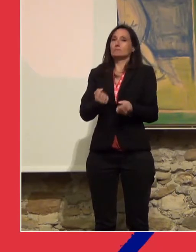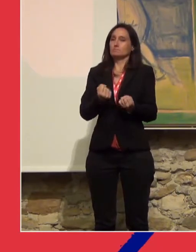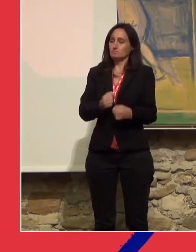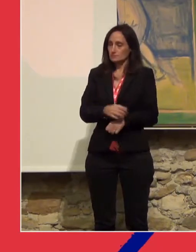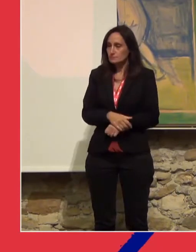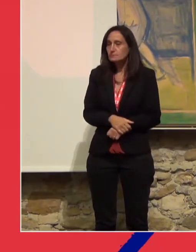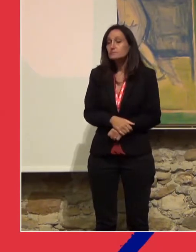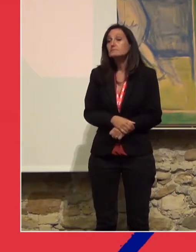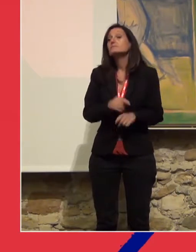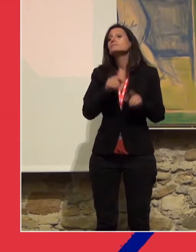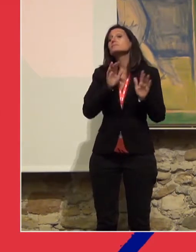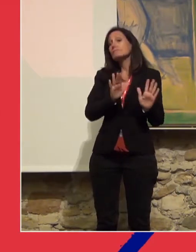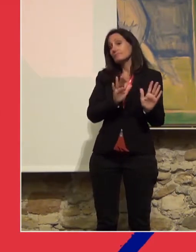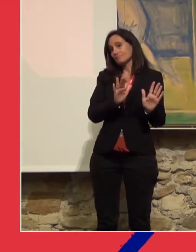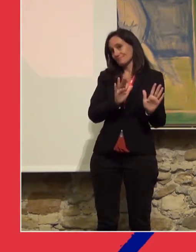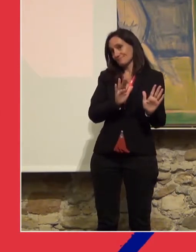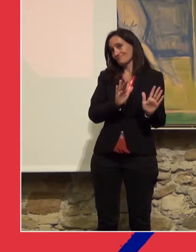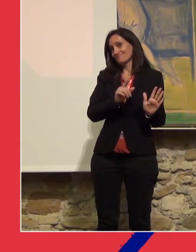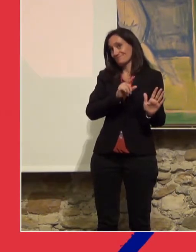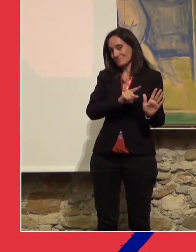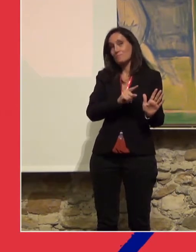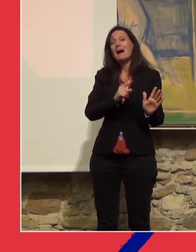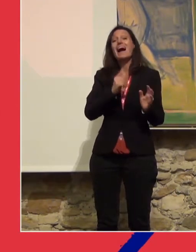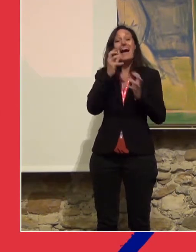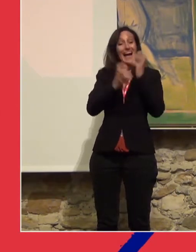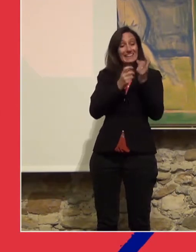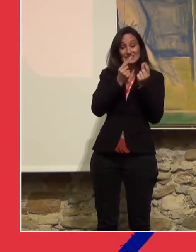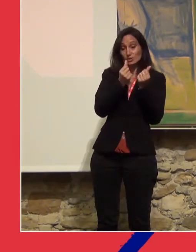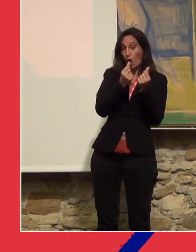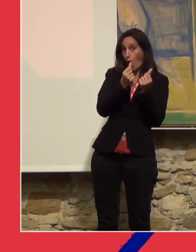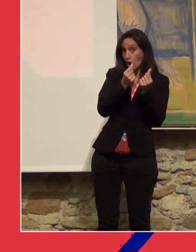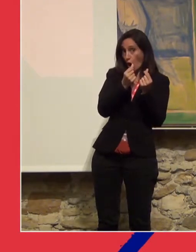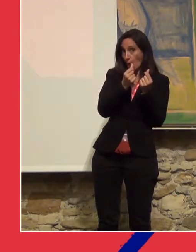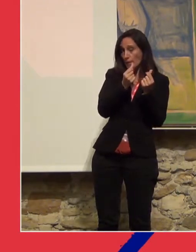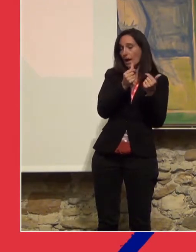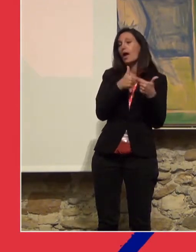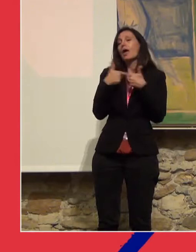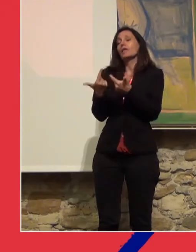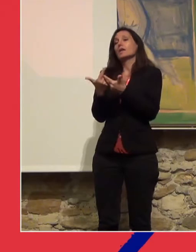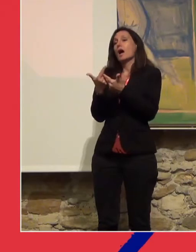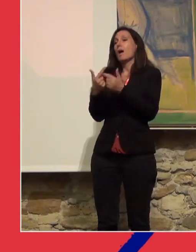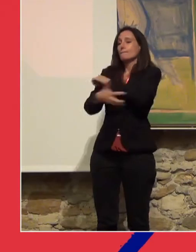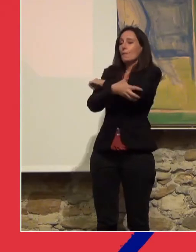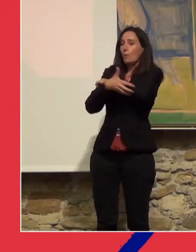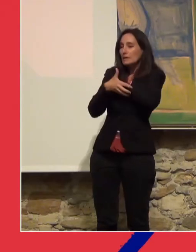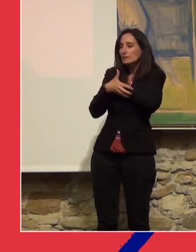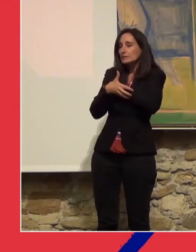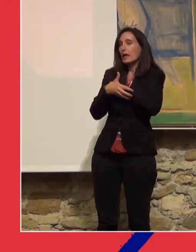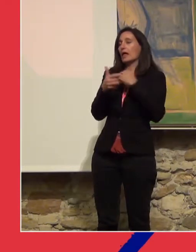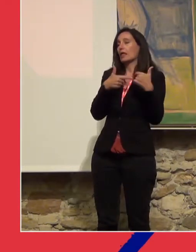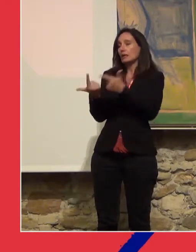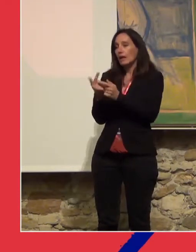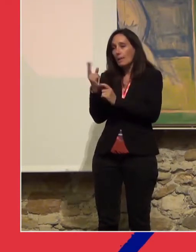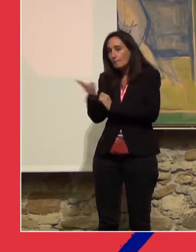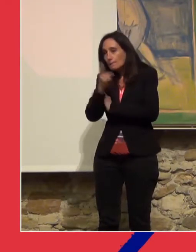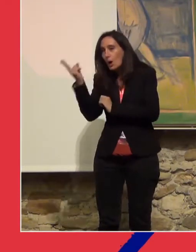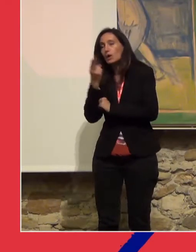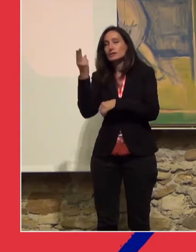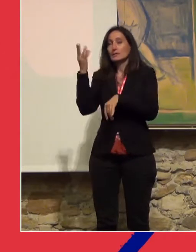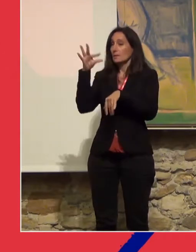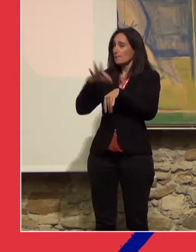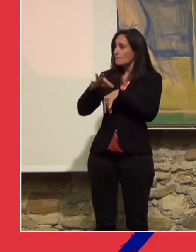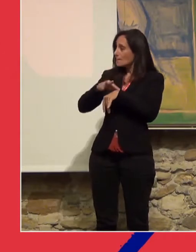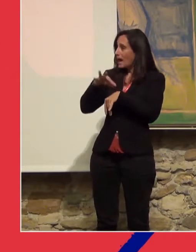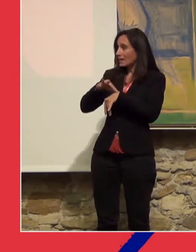dell'epidemia, produce povertà, produce morte, produce malattie e riduce anche le